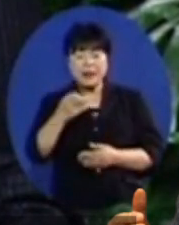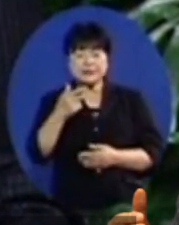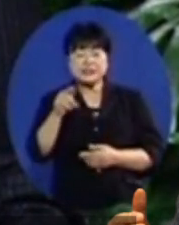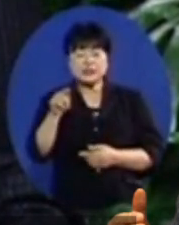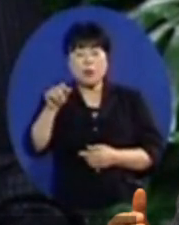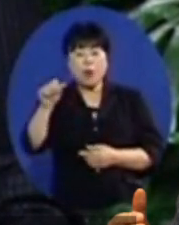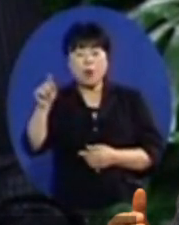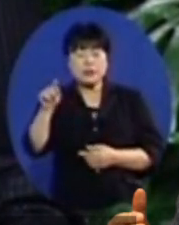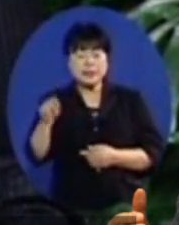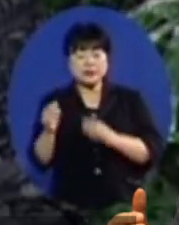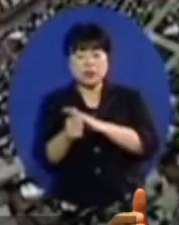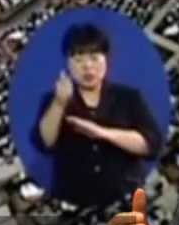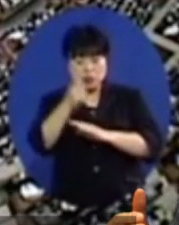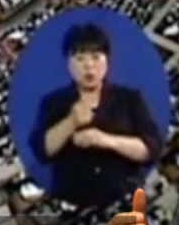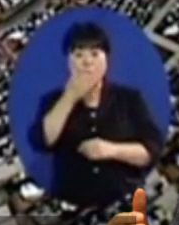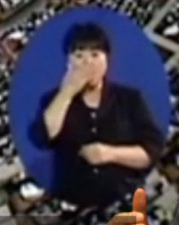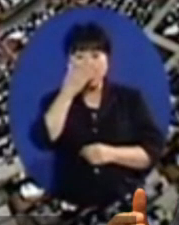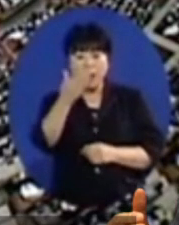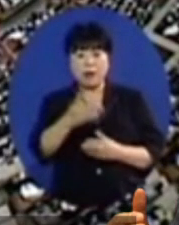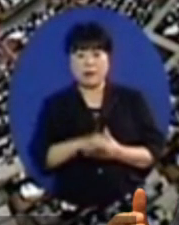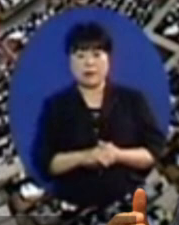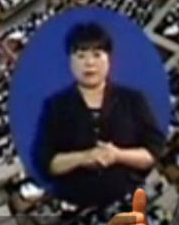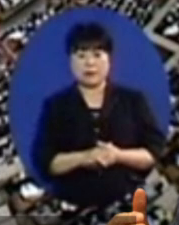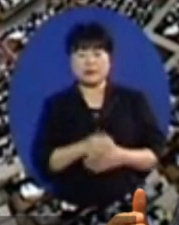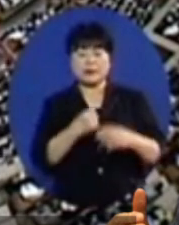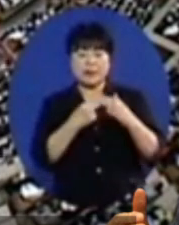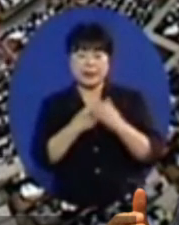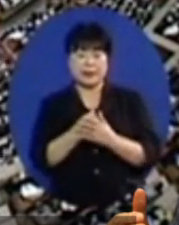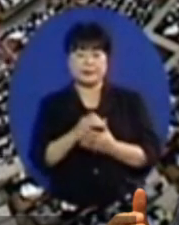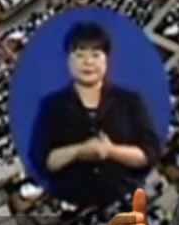87.5%가 성공을 하는 것입니다. 그러므로